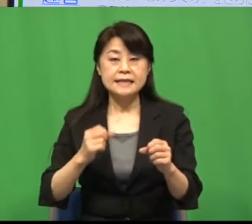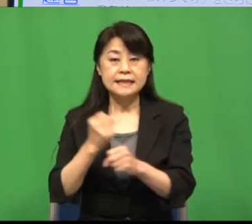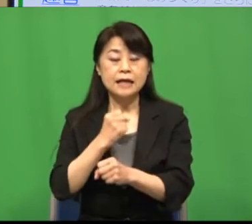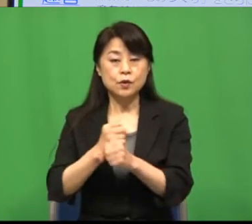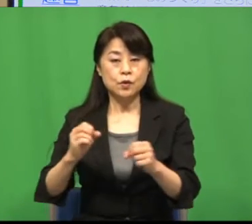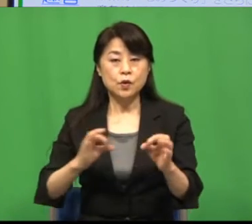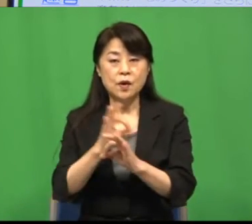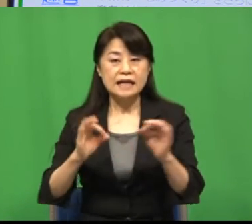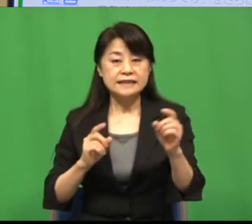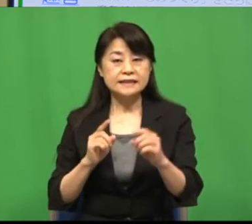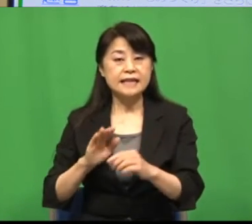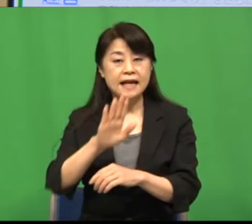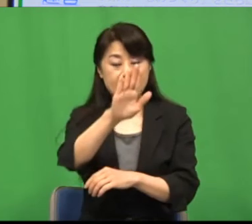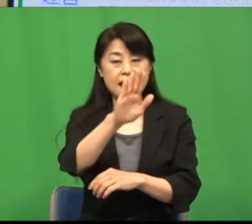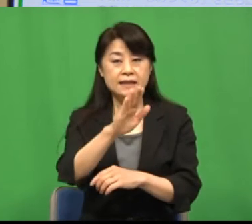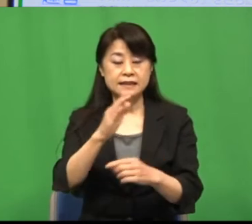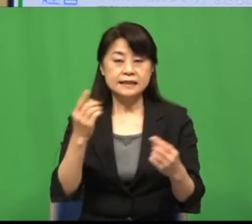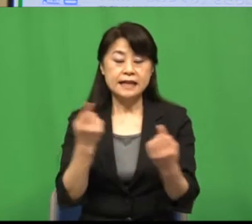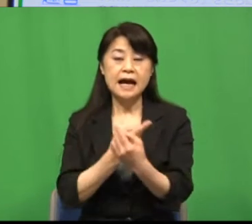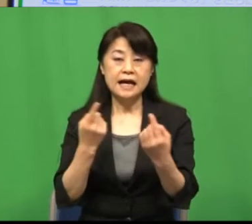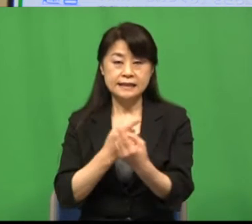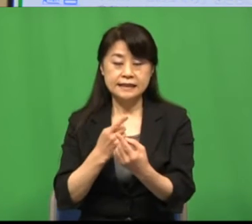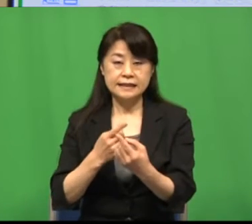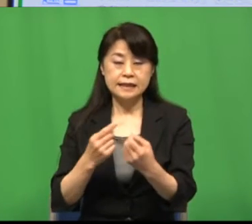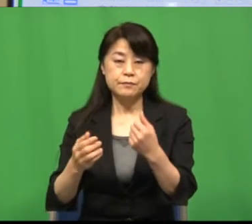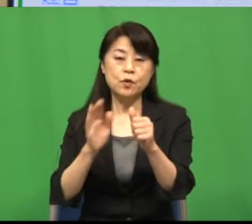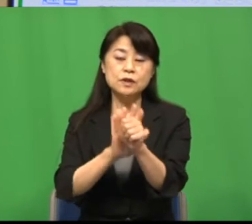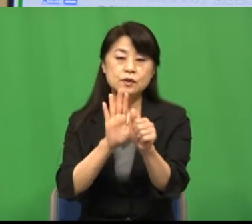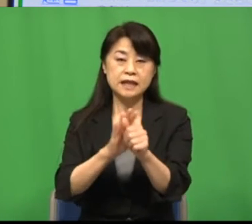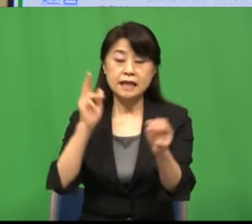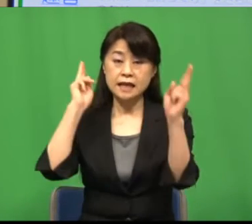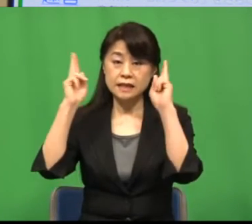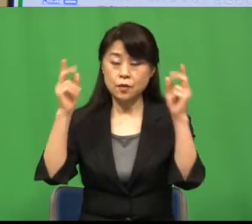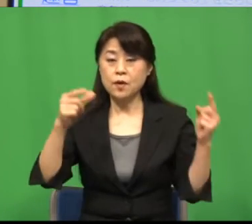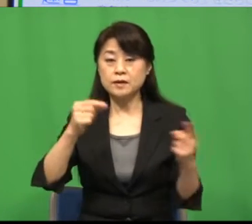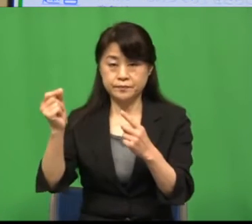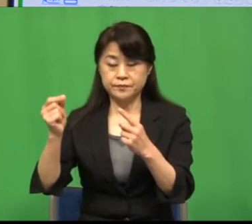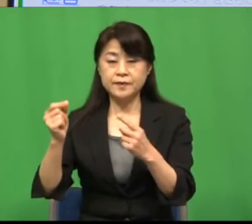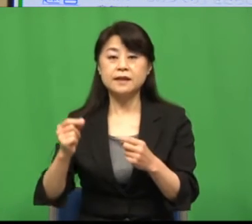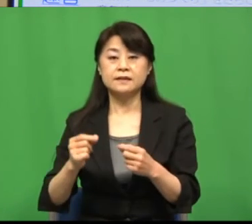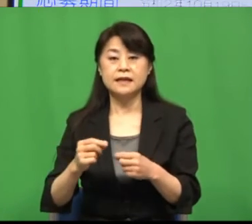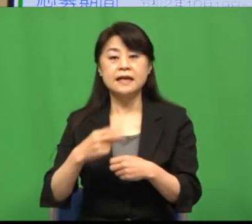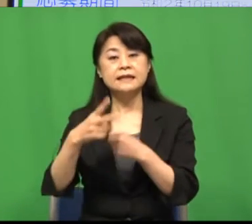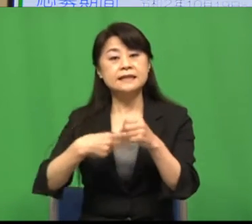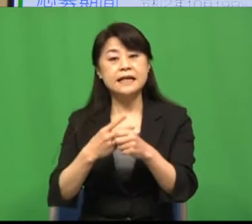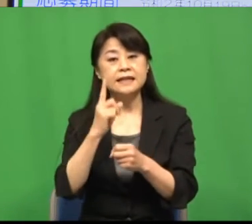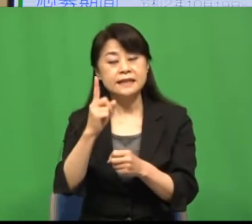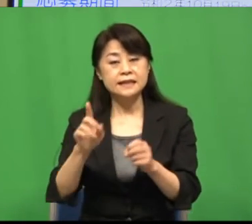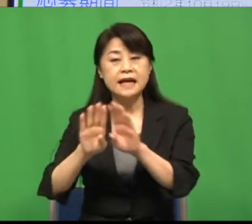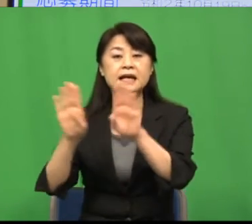与された企業を顕彰するものです。2年に一度開催をしております。